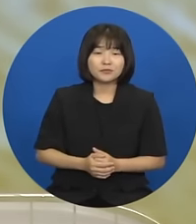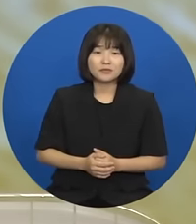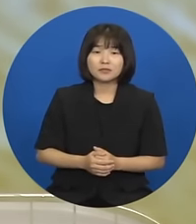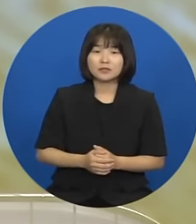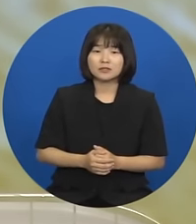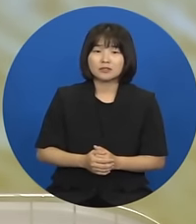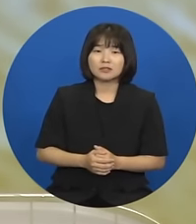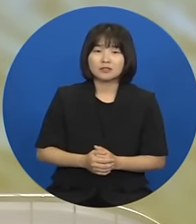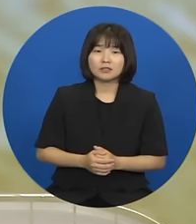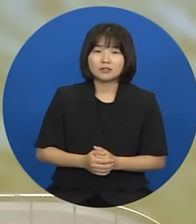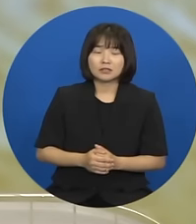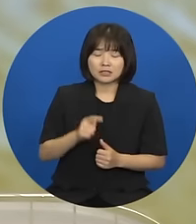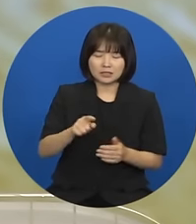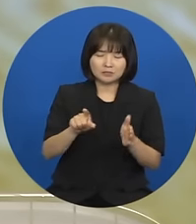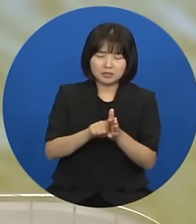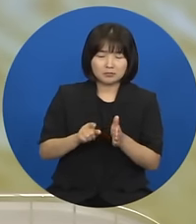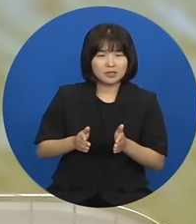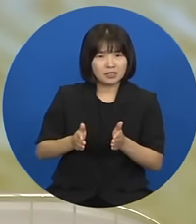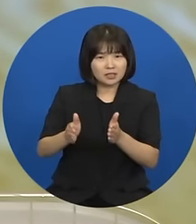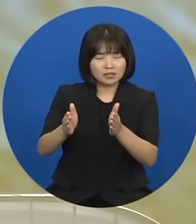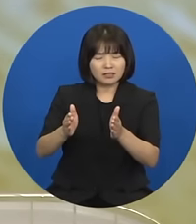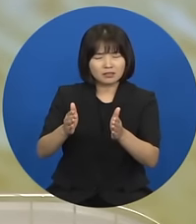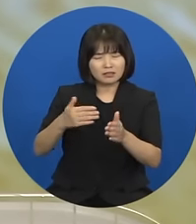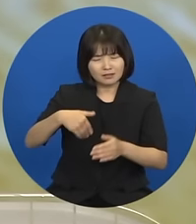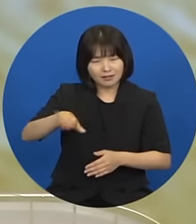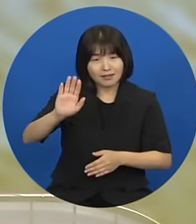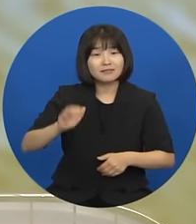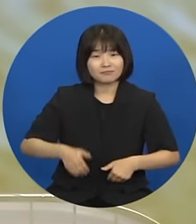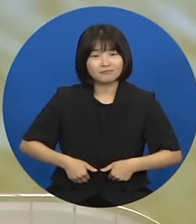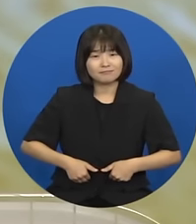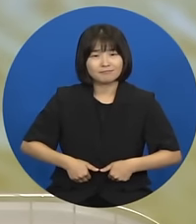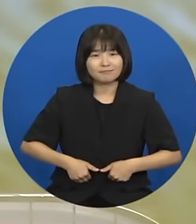그 믿음의 길을 가야 하지 않겠습니까?